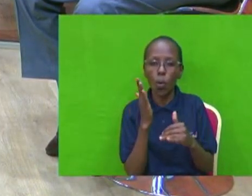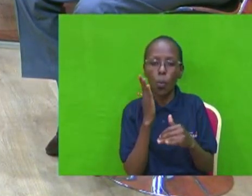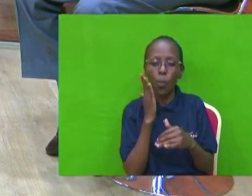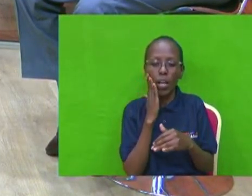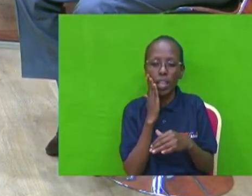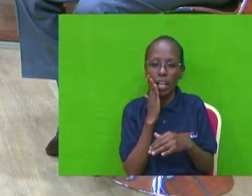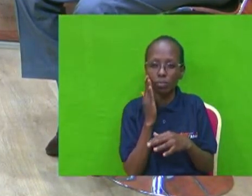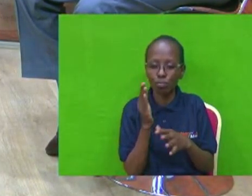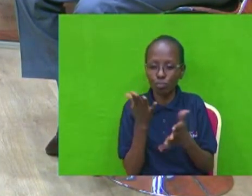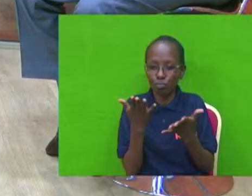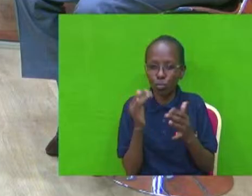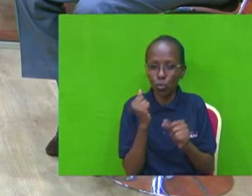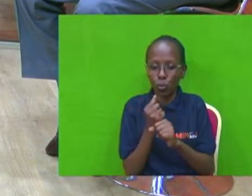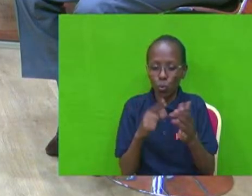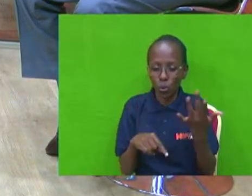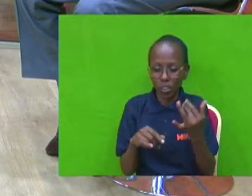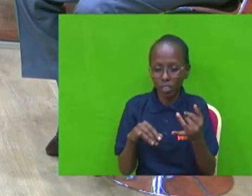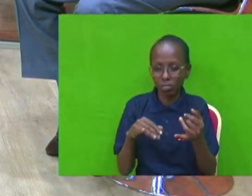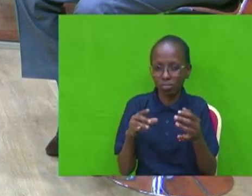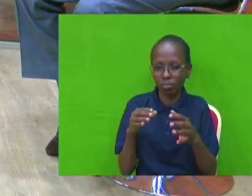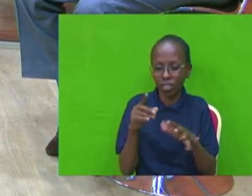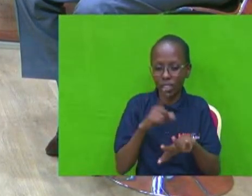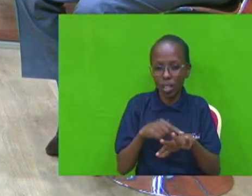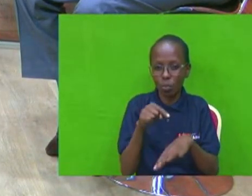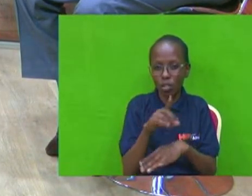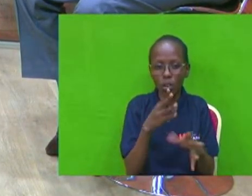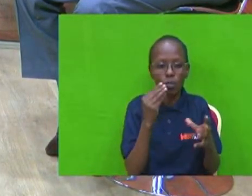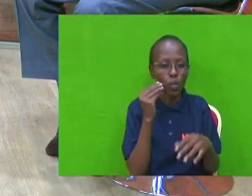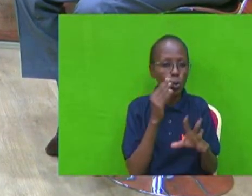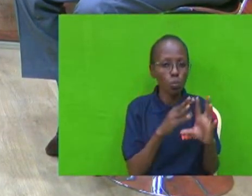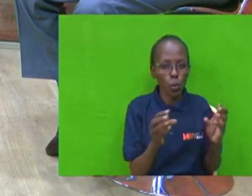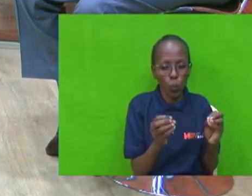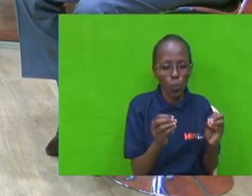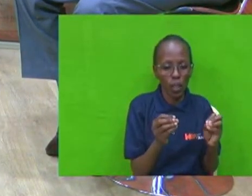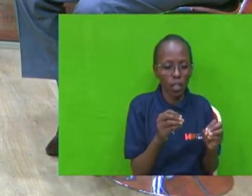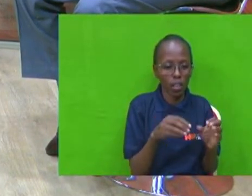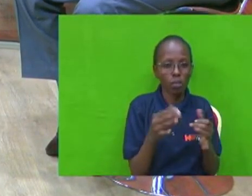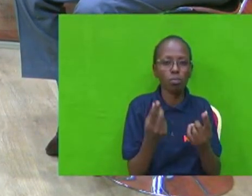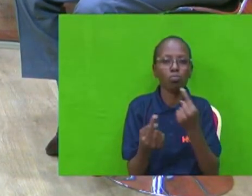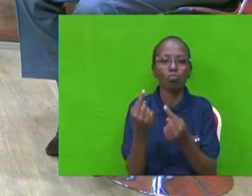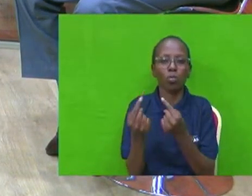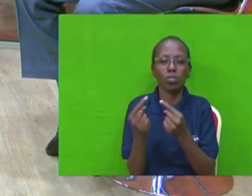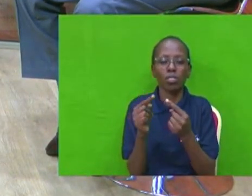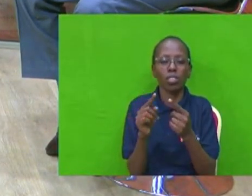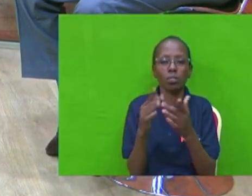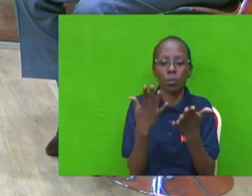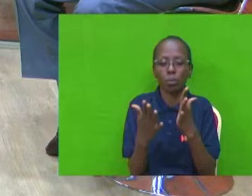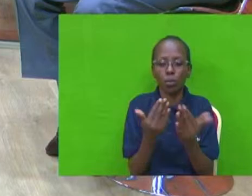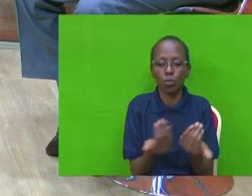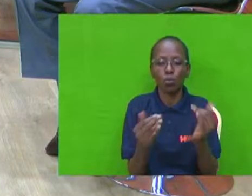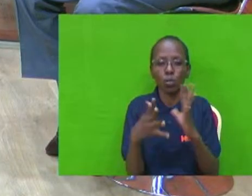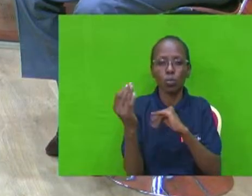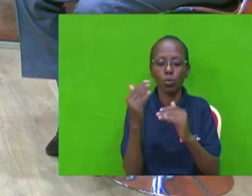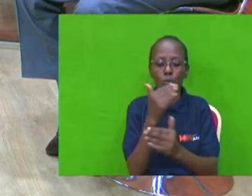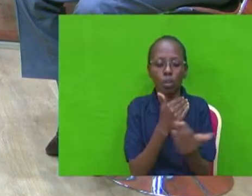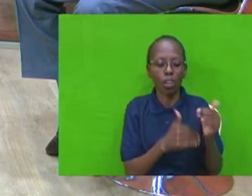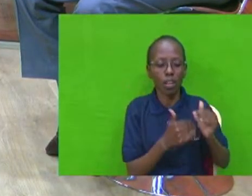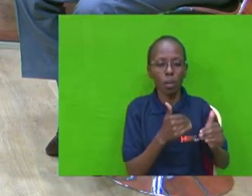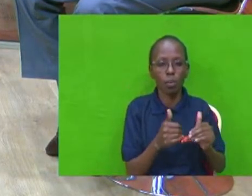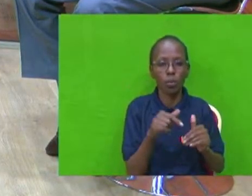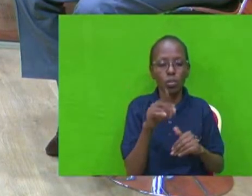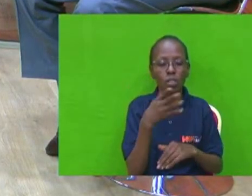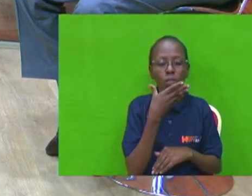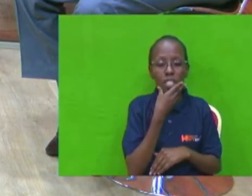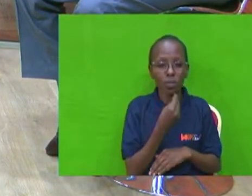Hiyo mankuli naandaliwa. Ama watoto waende kwa jirani. Ama waende kwa jirani. Kwa kama baba usiwe kama mnyama. Lazima wewe